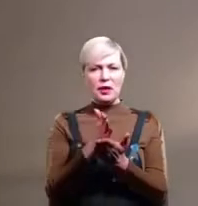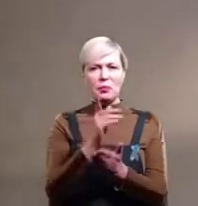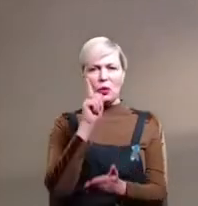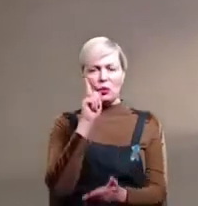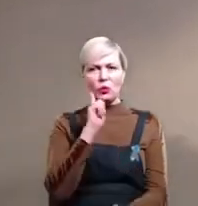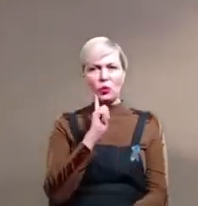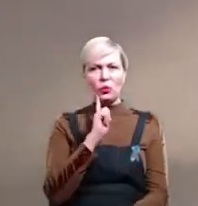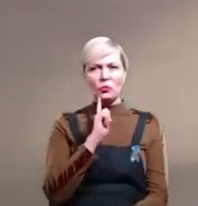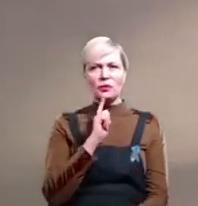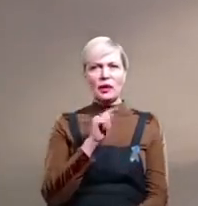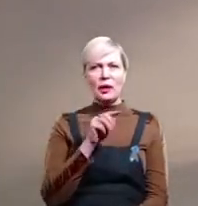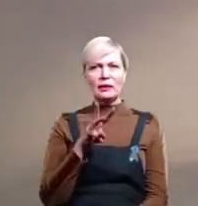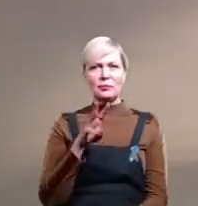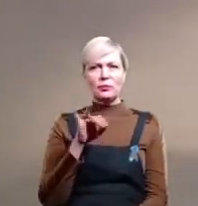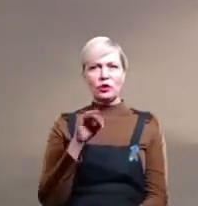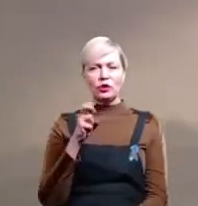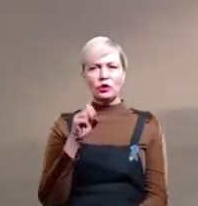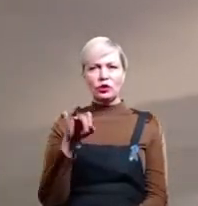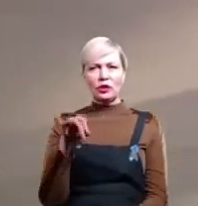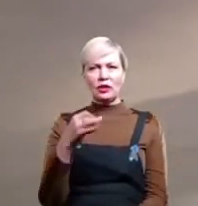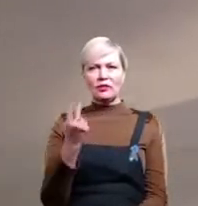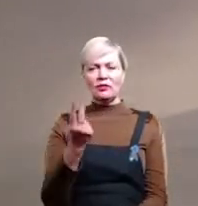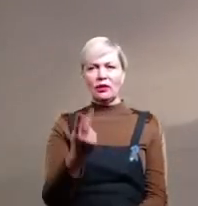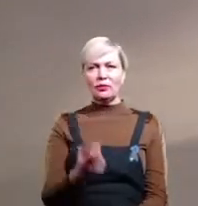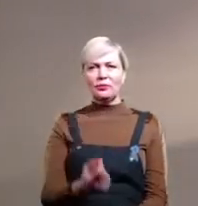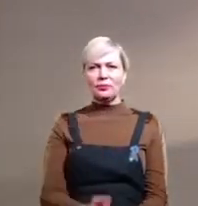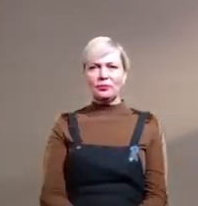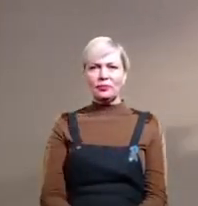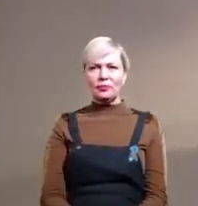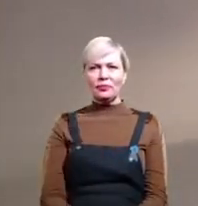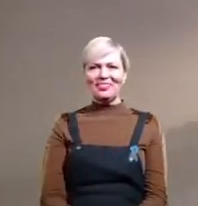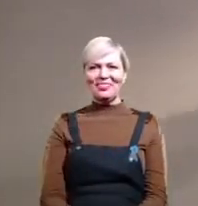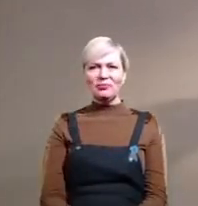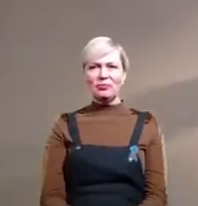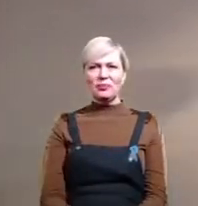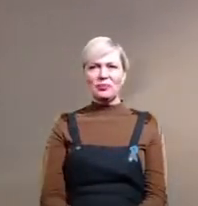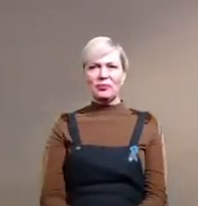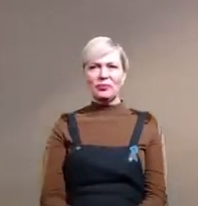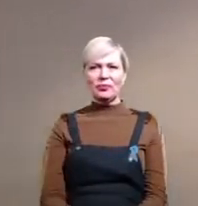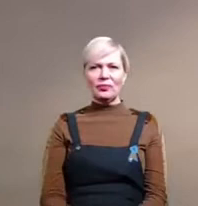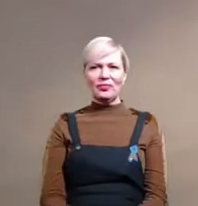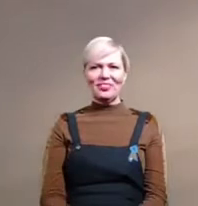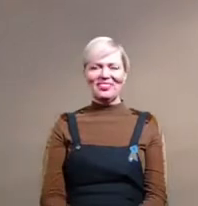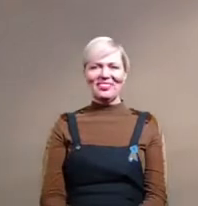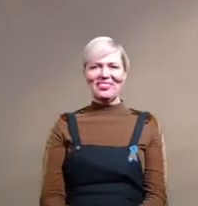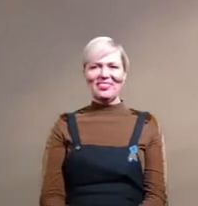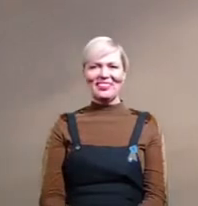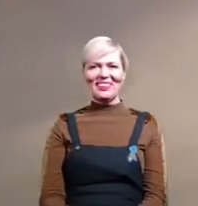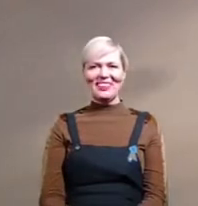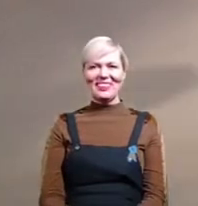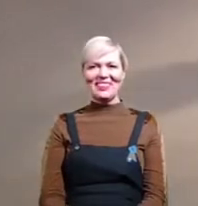Да, ты сначала говоришь, ой, не, рано, еще рано. Да, сюда. Хорошо.